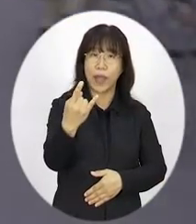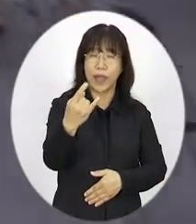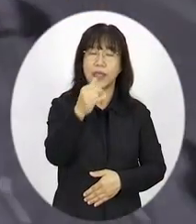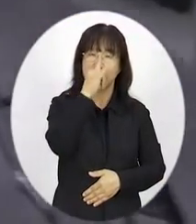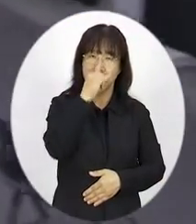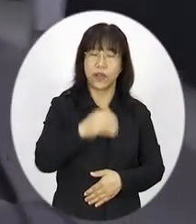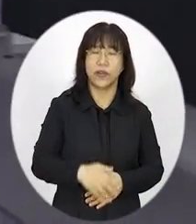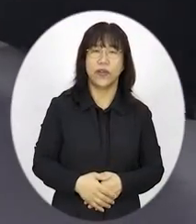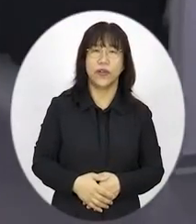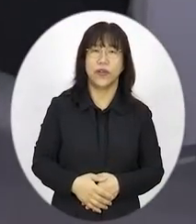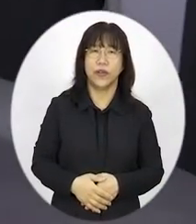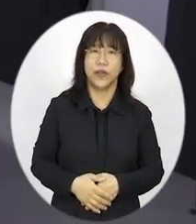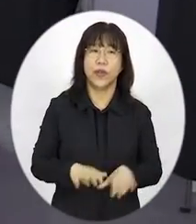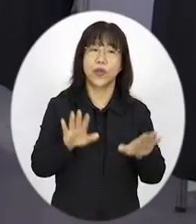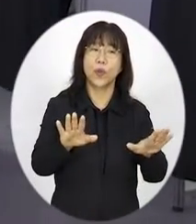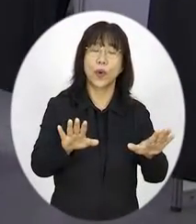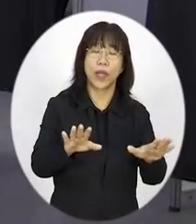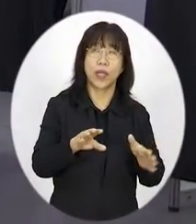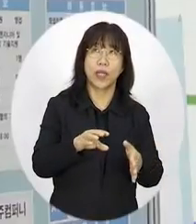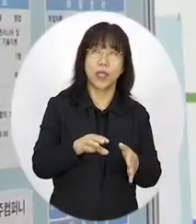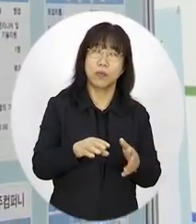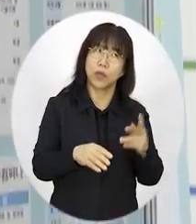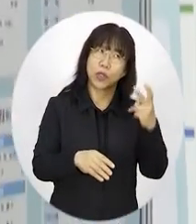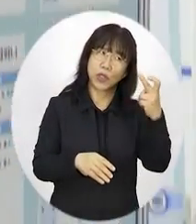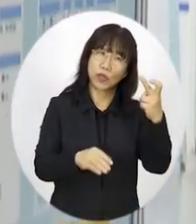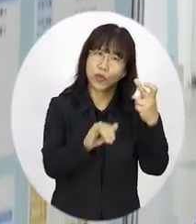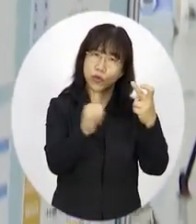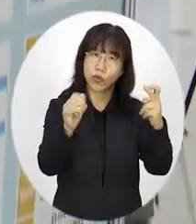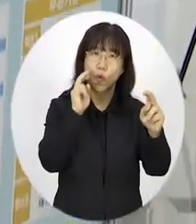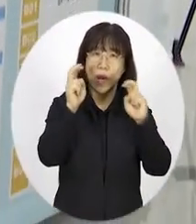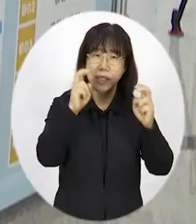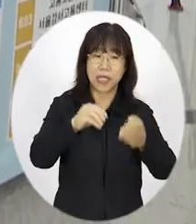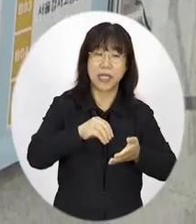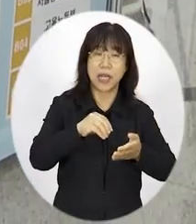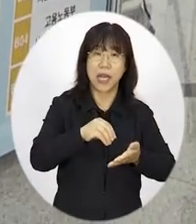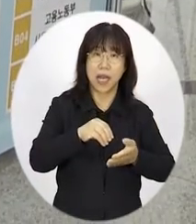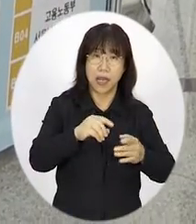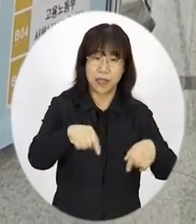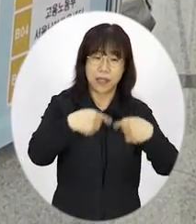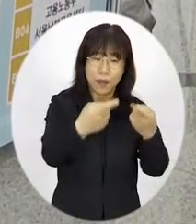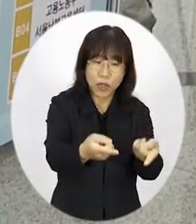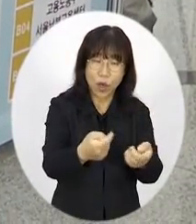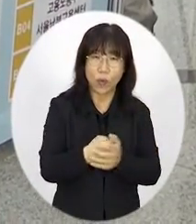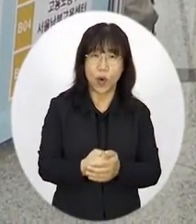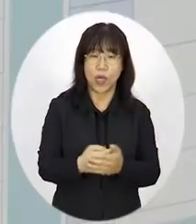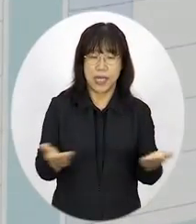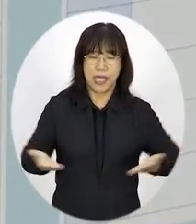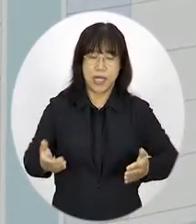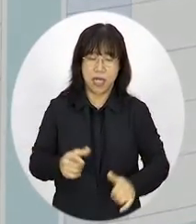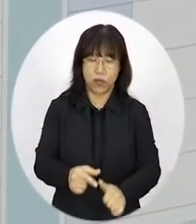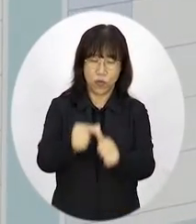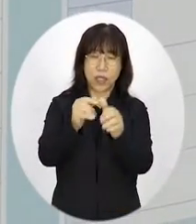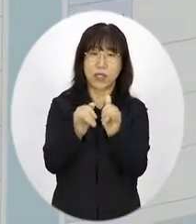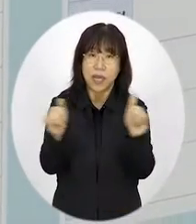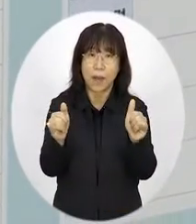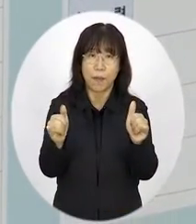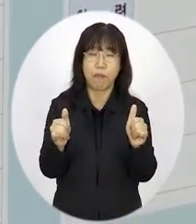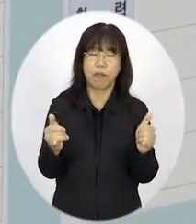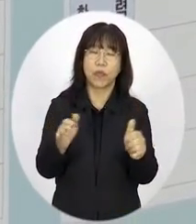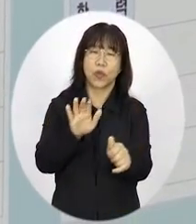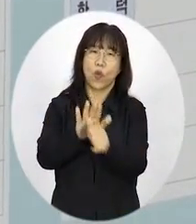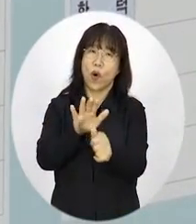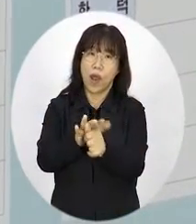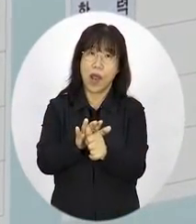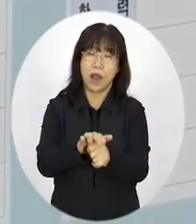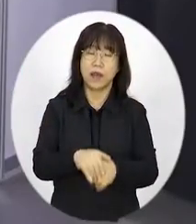이번 취업박람회에는 지역 내 구인구직 12개 업체가 참여해 구인난 해소는 물론 취업을 희망하는 구직자의 취업을